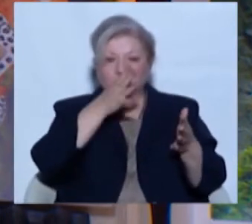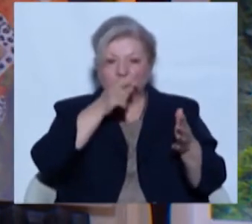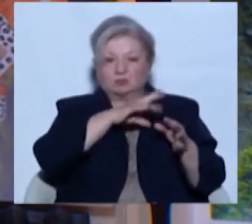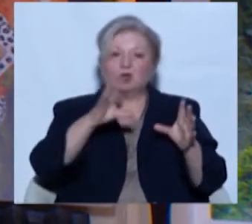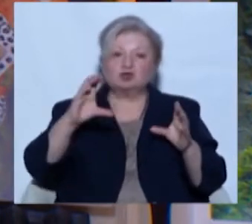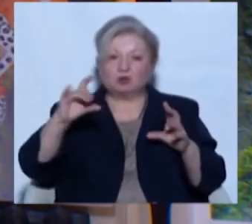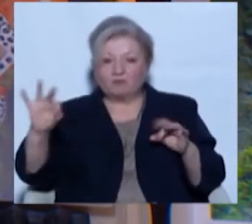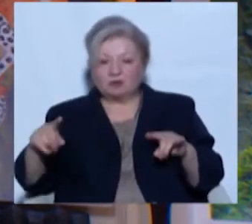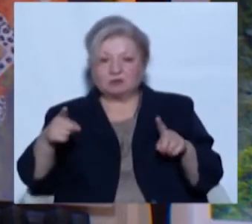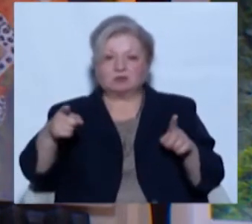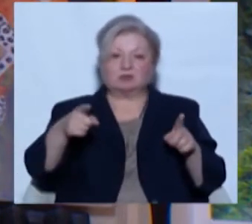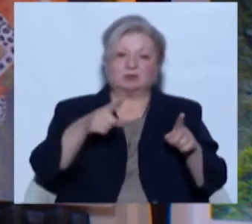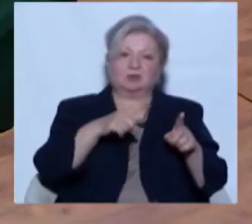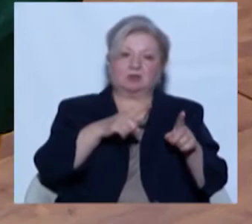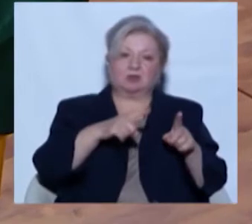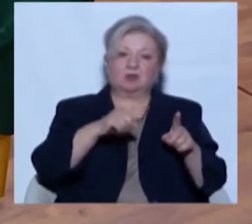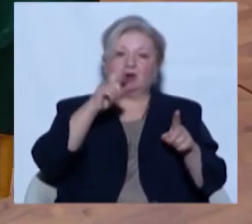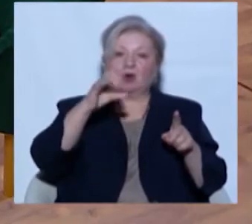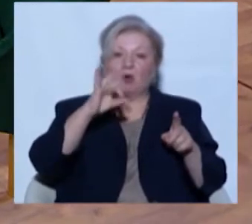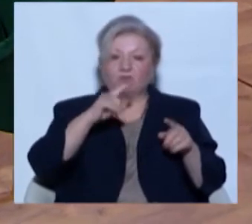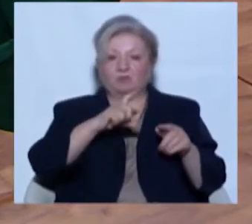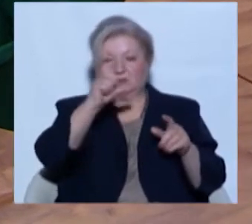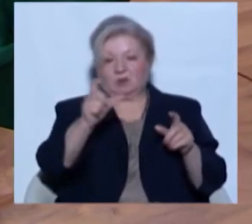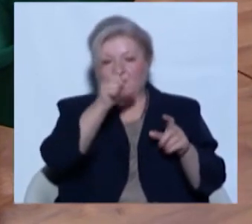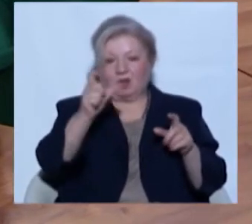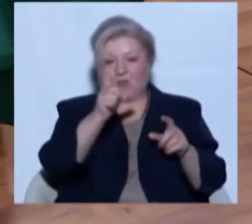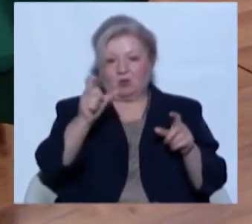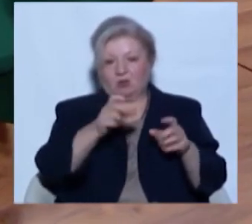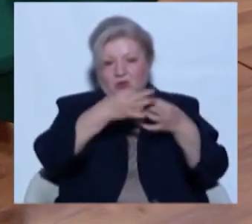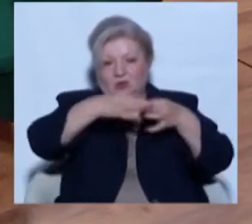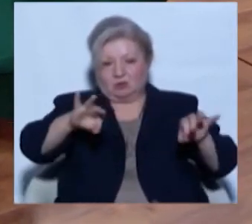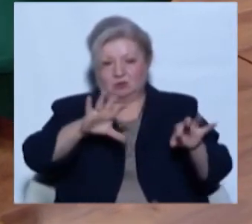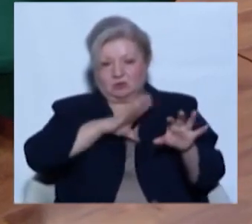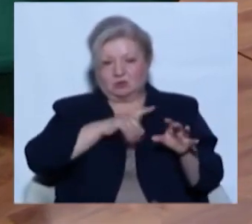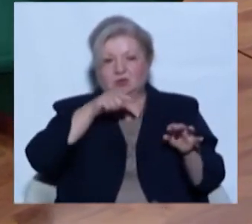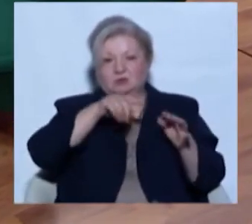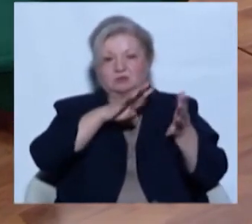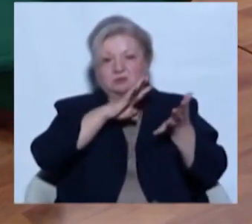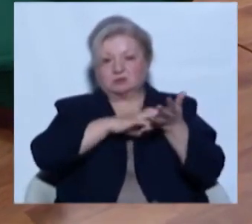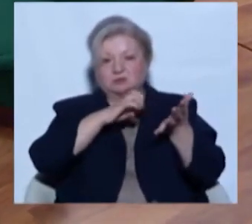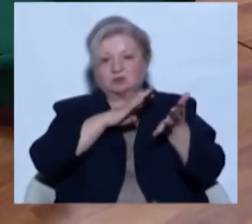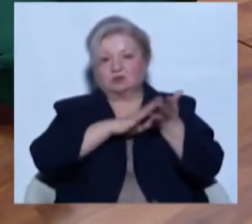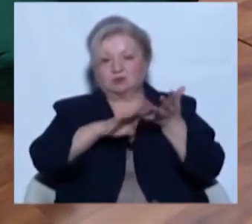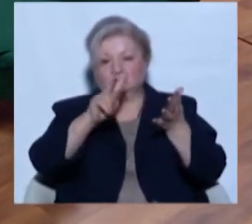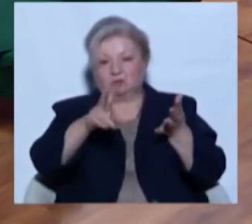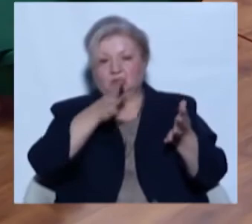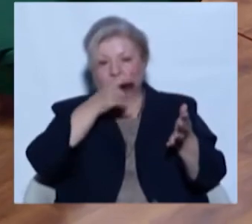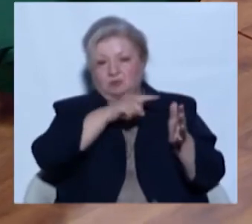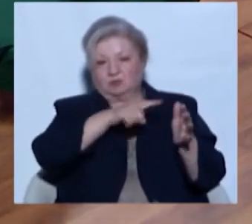სლოვენიის, ასევე ხორვატიის დამოუკიდებლობა. რის შემდეგაც 1992 წელს დამოუკიდებლობის